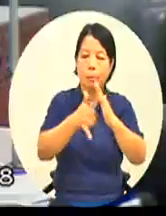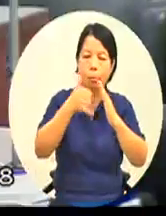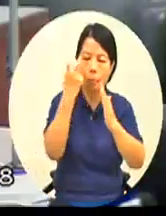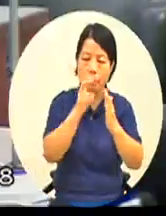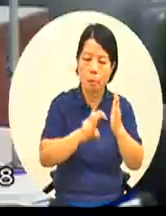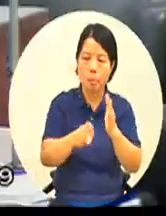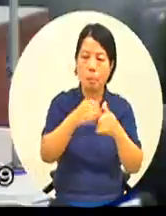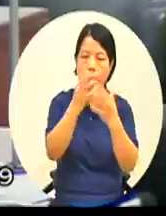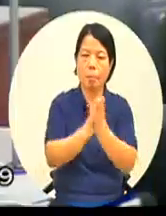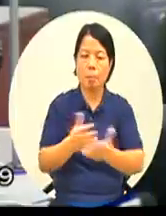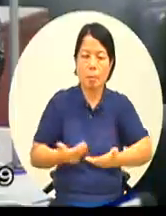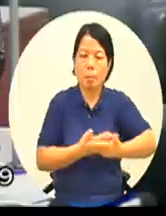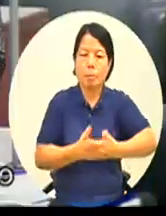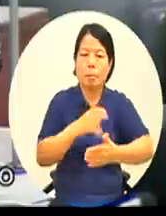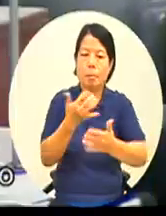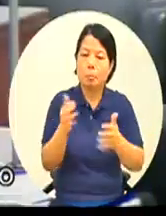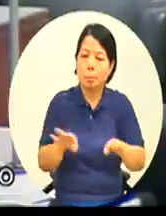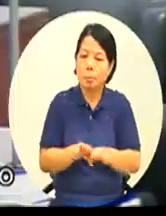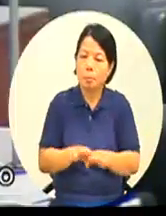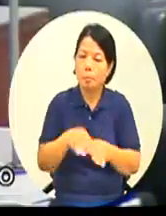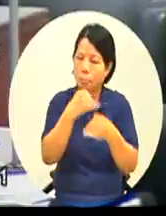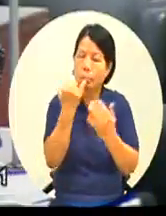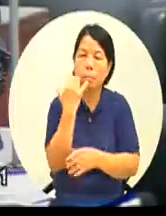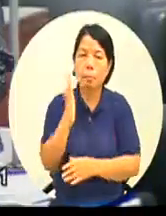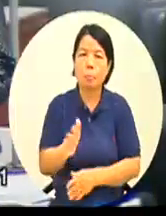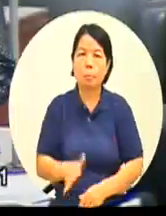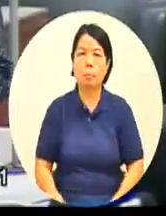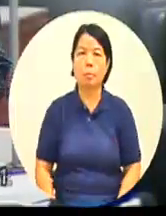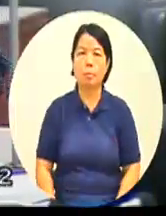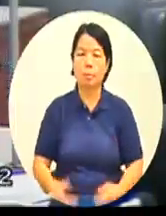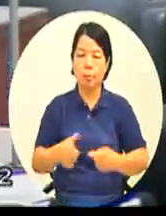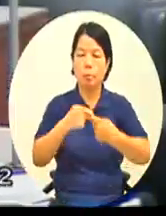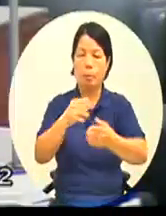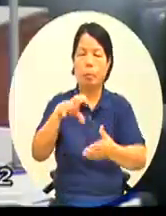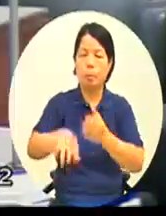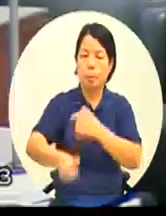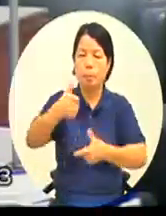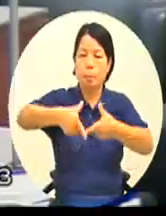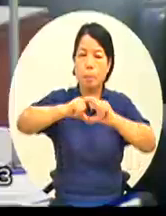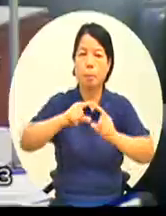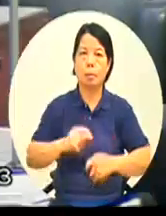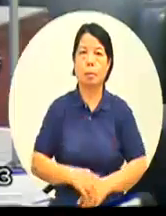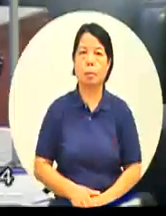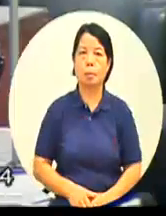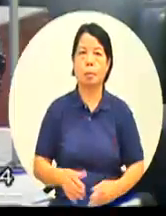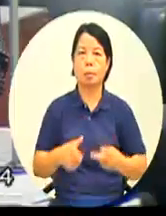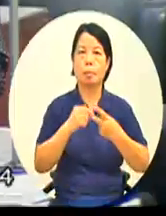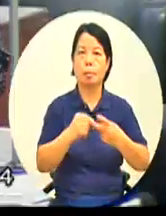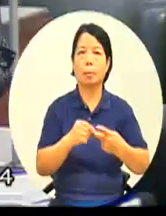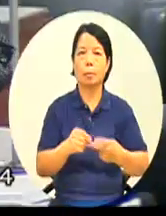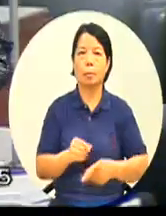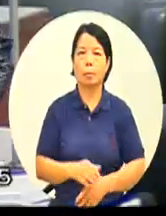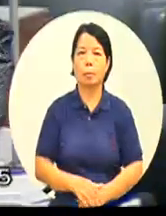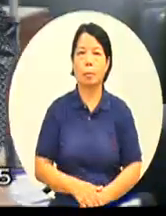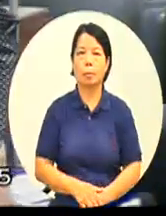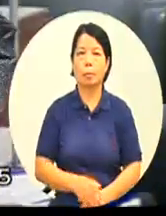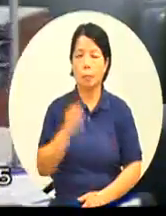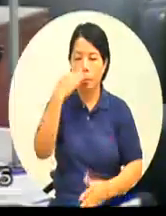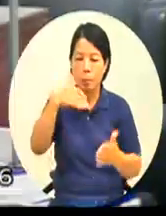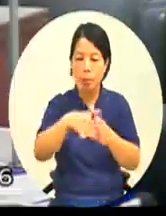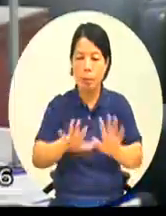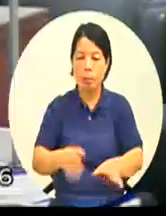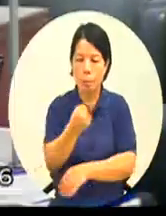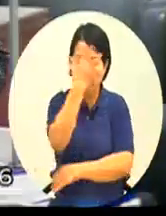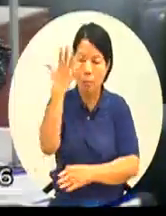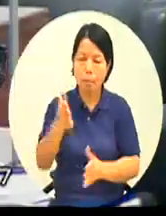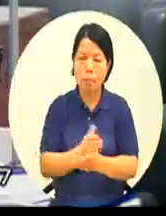婴假我想这个问题我第一个要请我们的局长来做回答。 那第二个问题呢，我还是看到我们的青年